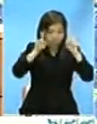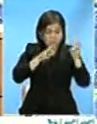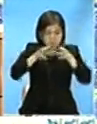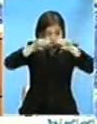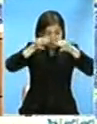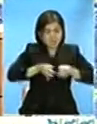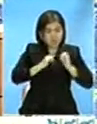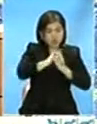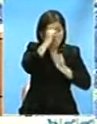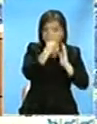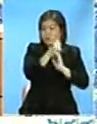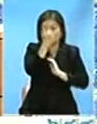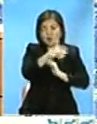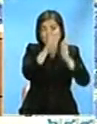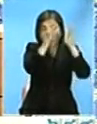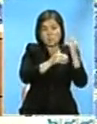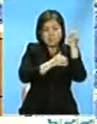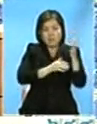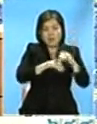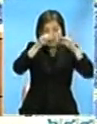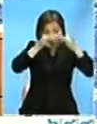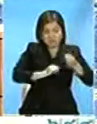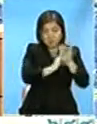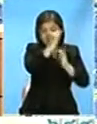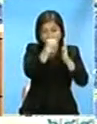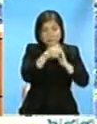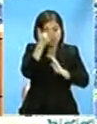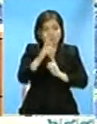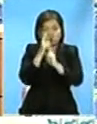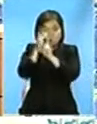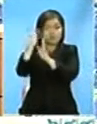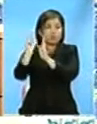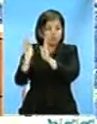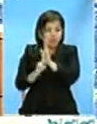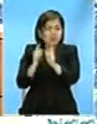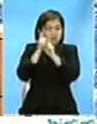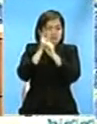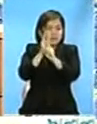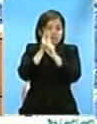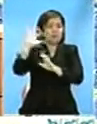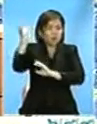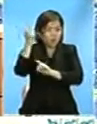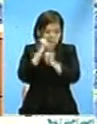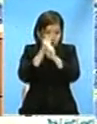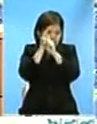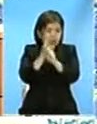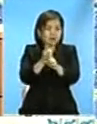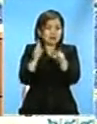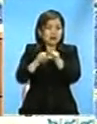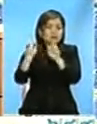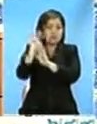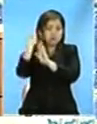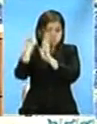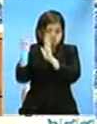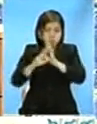ได้ครับอันนี้คือหลักทั่วไปครับนี่คือหลักของมหาธรรมคานธีนี่หลักของทั่วโลกครับปราชญ์ทั่วโ